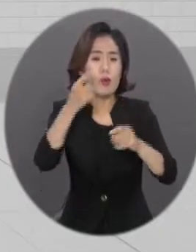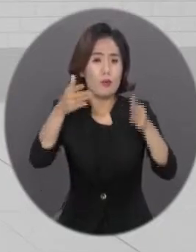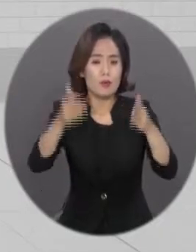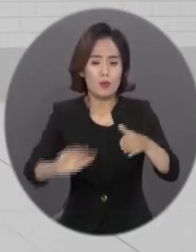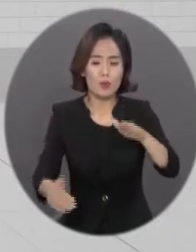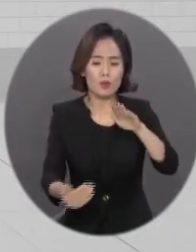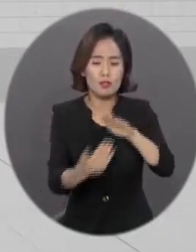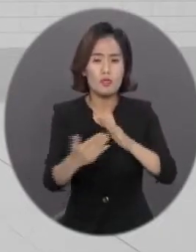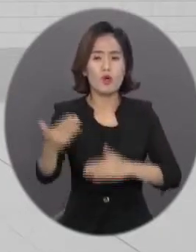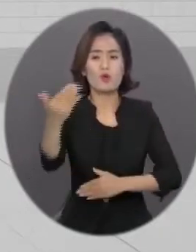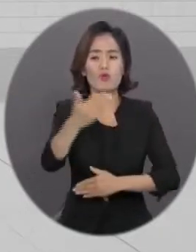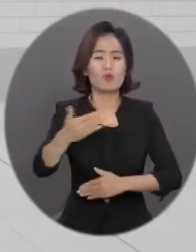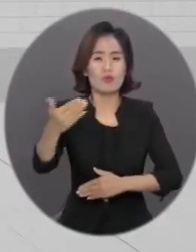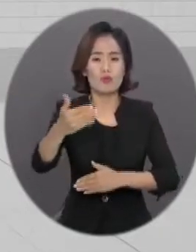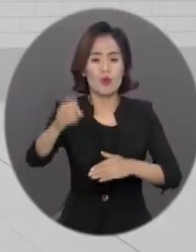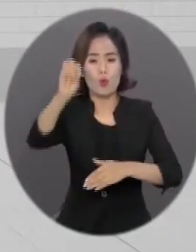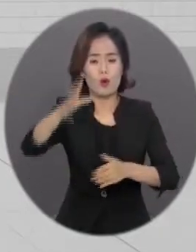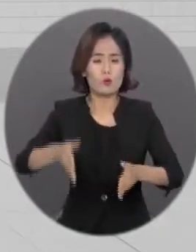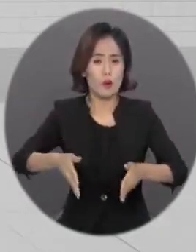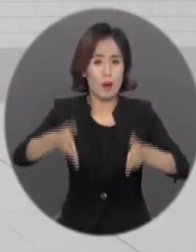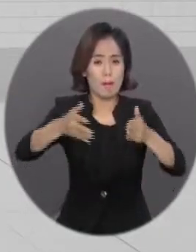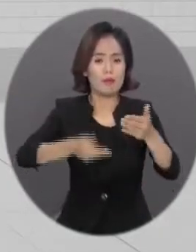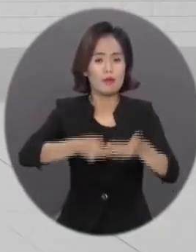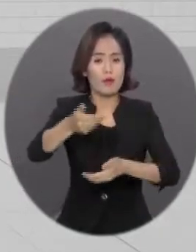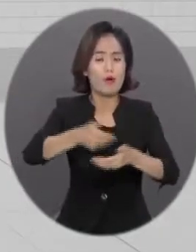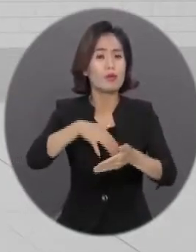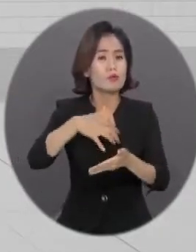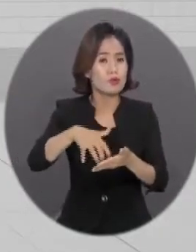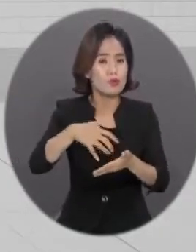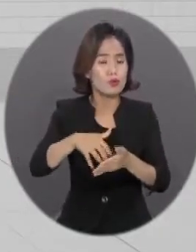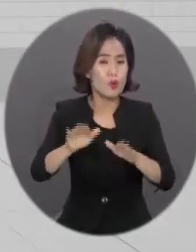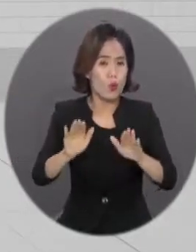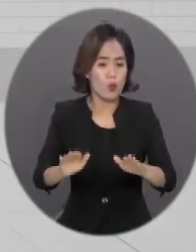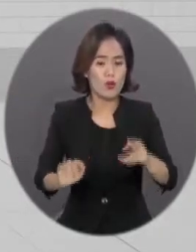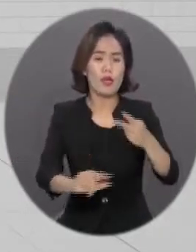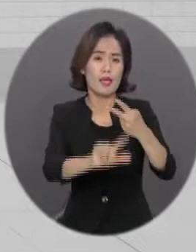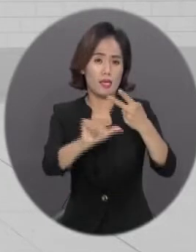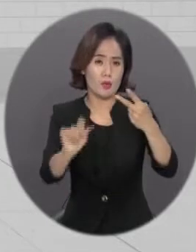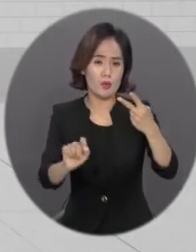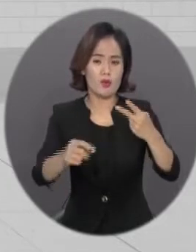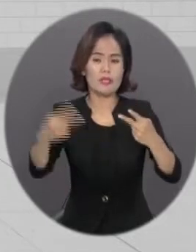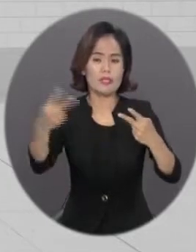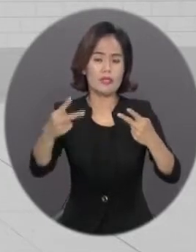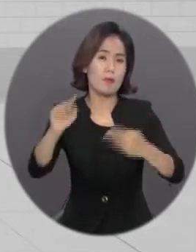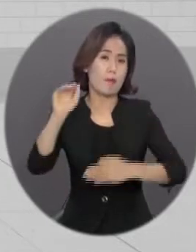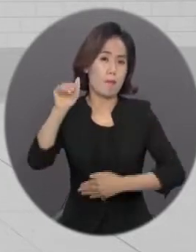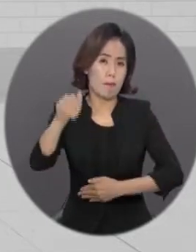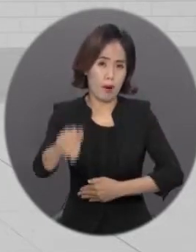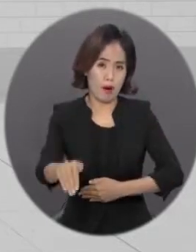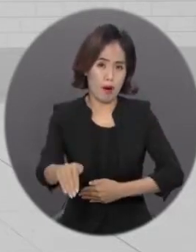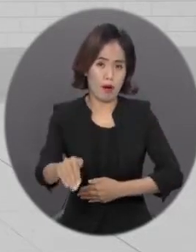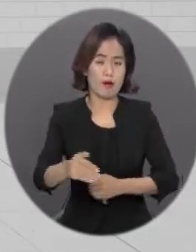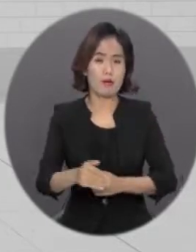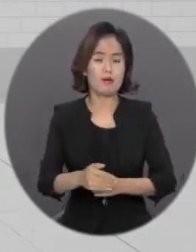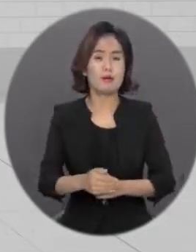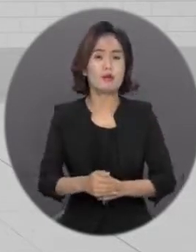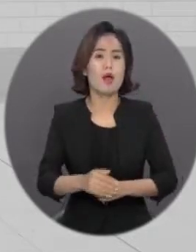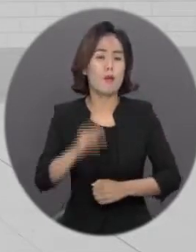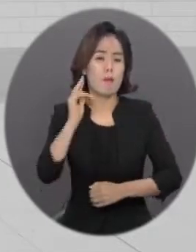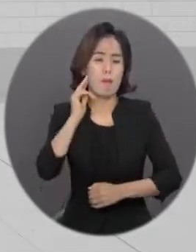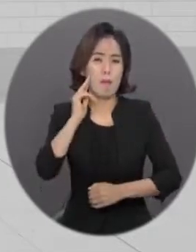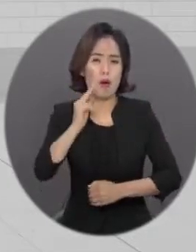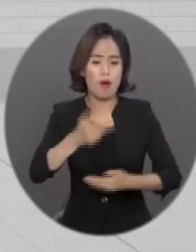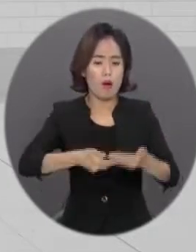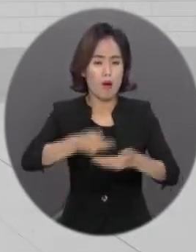최고 9천 건에 이르렀던 광주의 아파트 거래 건수는 올해 2월 2천 건 미만으로 떨어지는 등 이른바